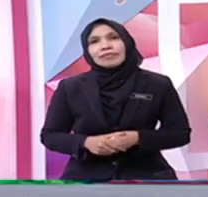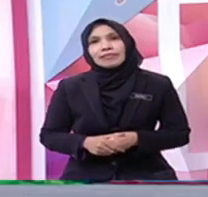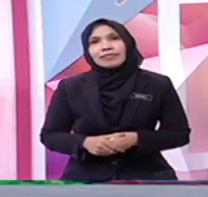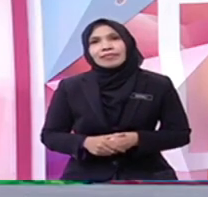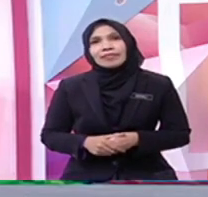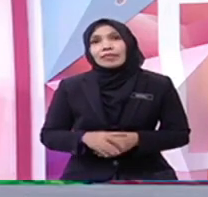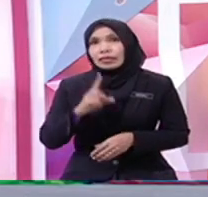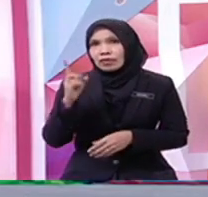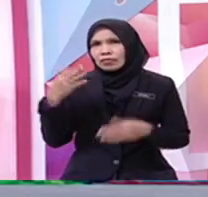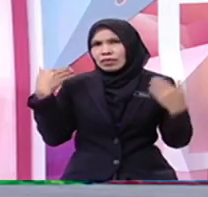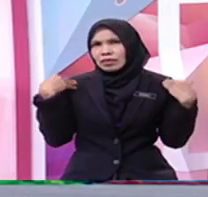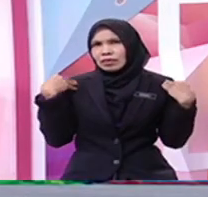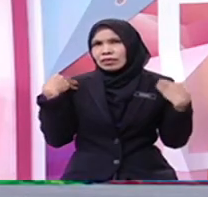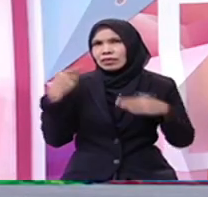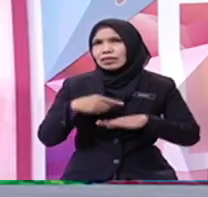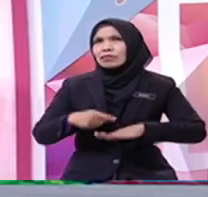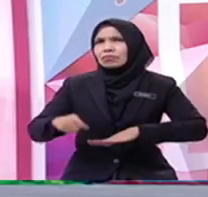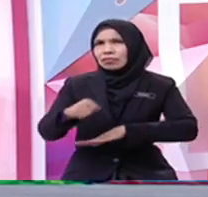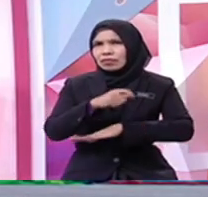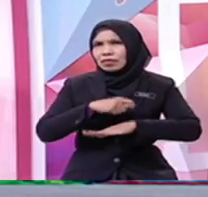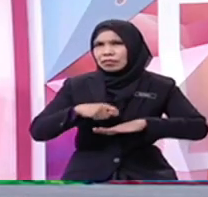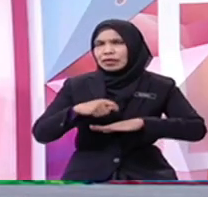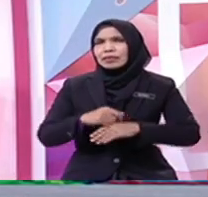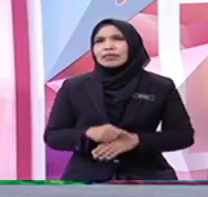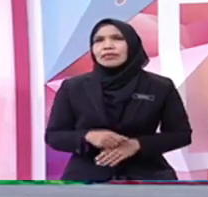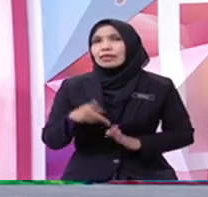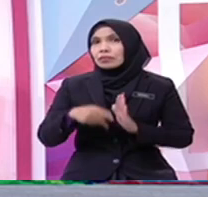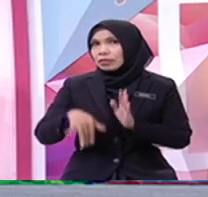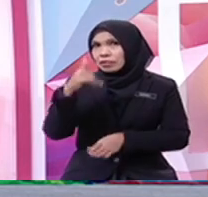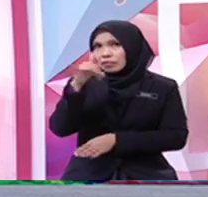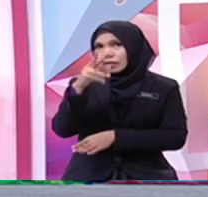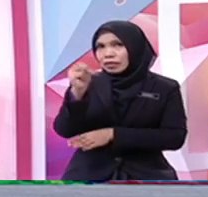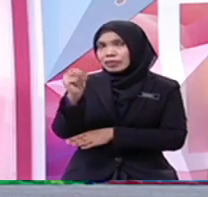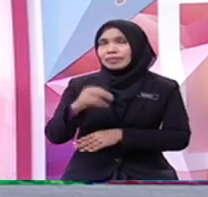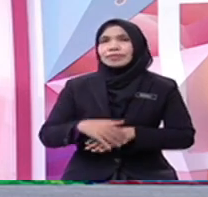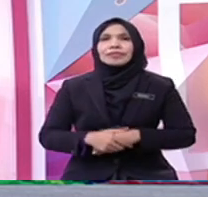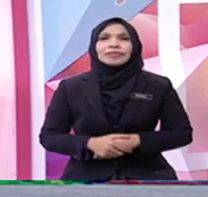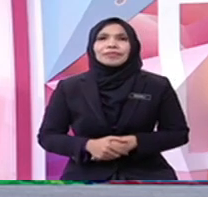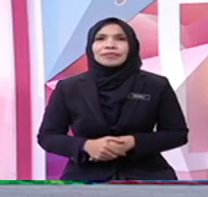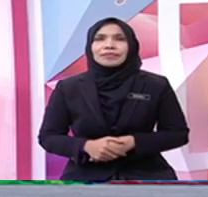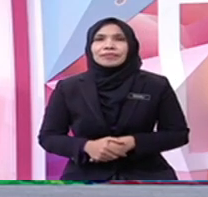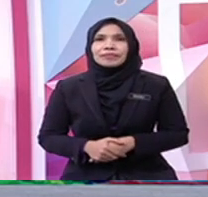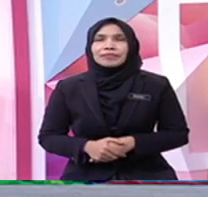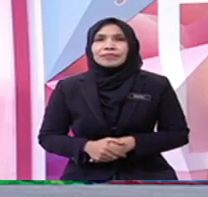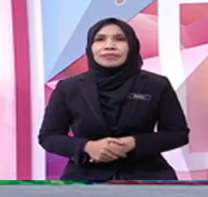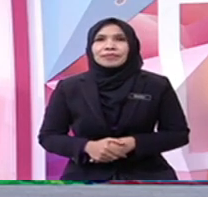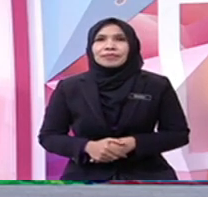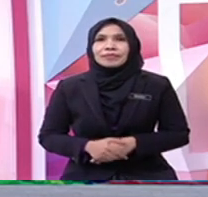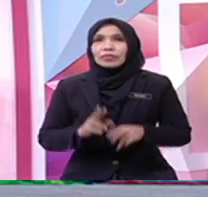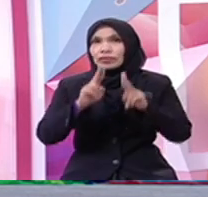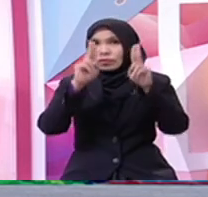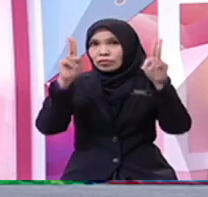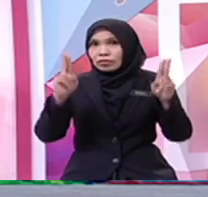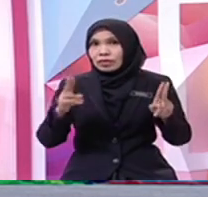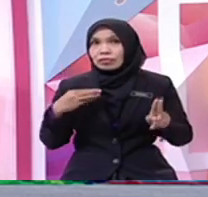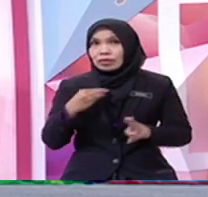juga ditambah pemain dan kece gula2 yang berbatu-batu tuh betul oke sudah menguji dirinya sentuhan cecak sini oke dari